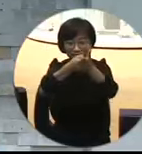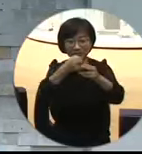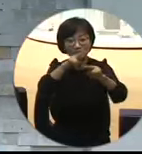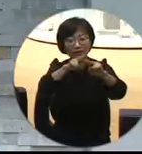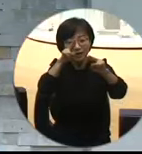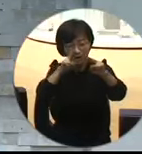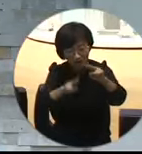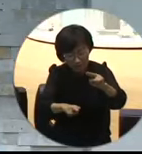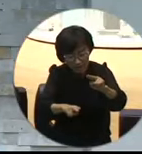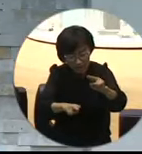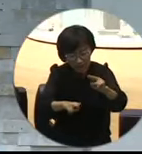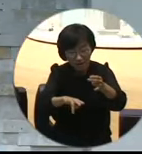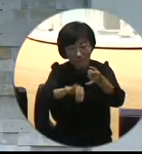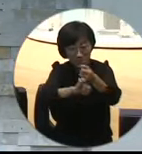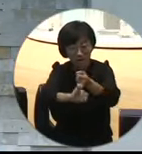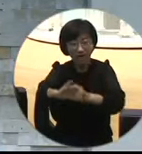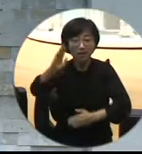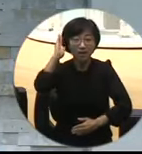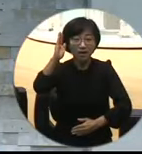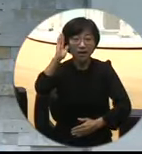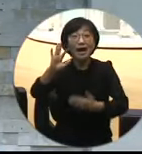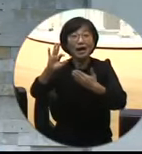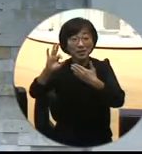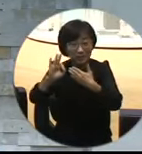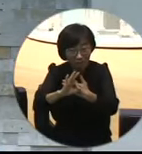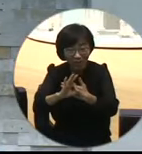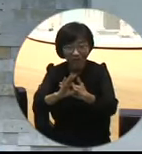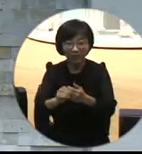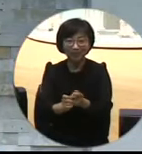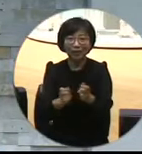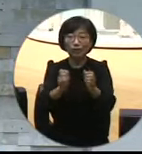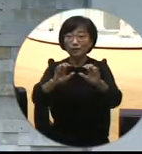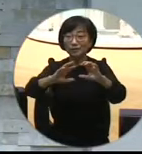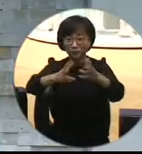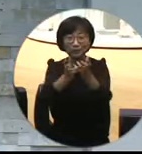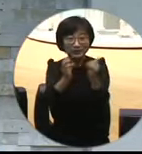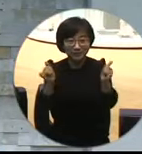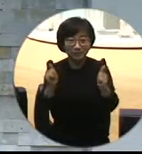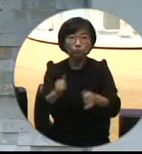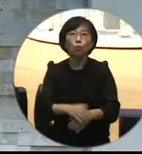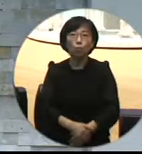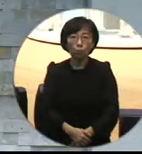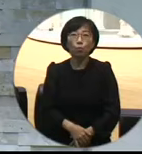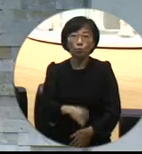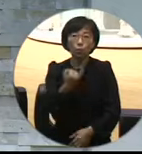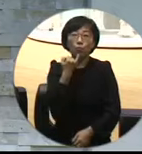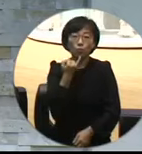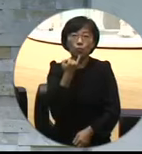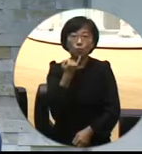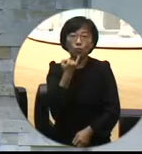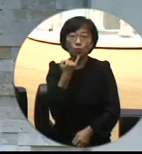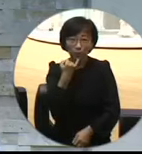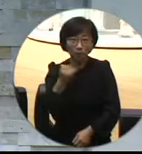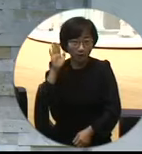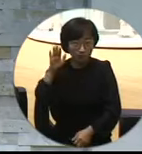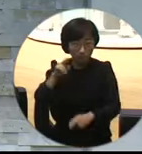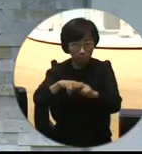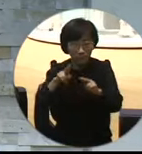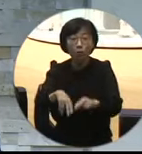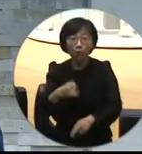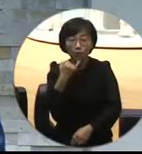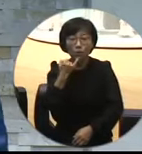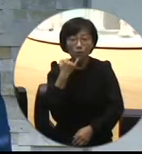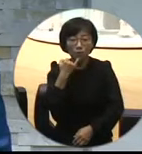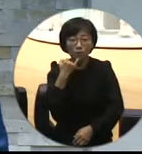했다면 국민적인 어떤 공감도 일어나고 어제처럼 또 그렇게 더 이상